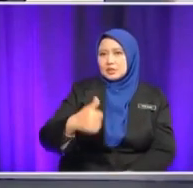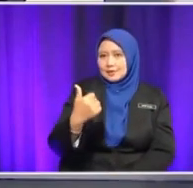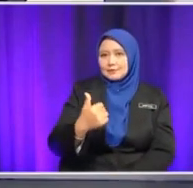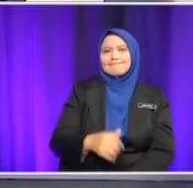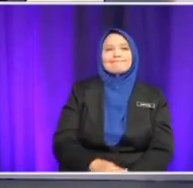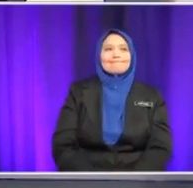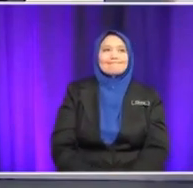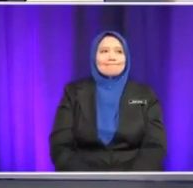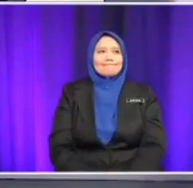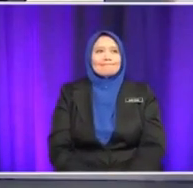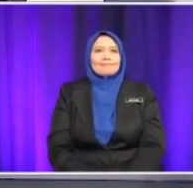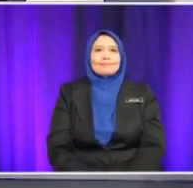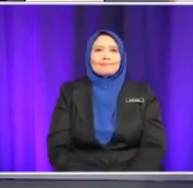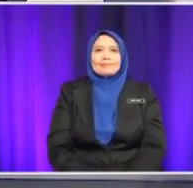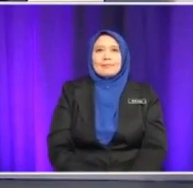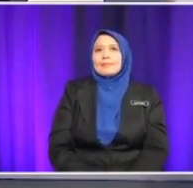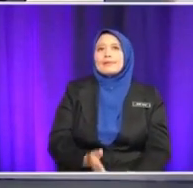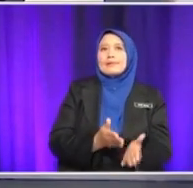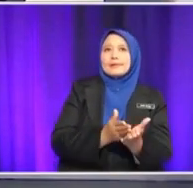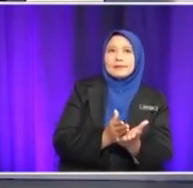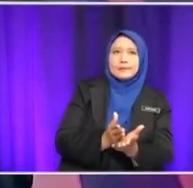soalnya hebat seterusnya